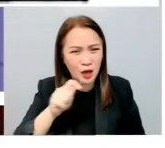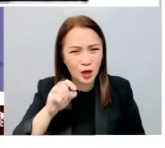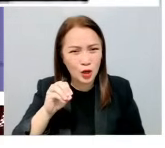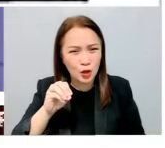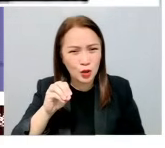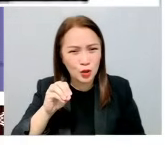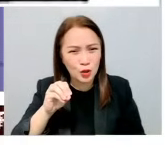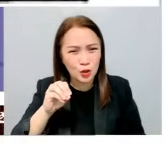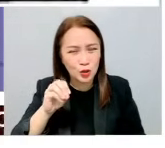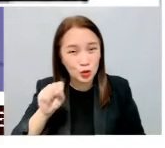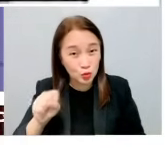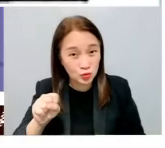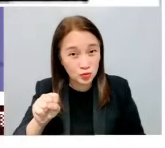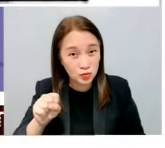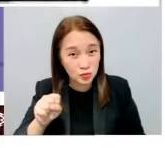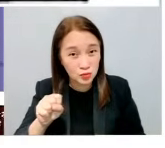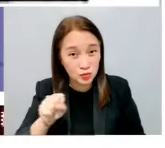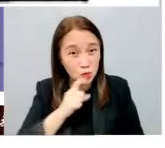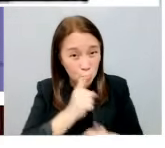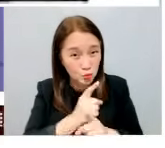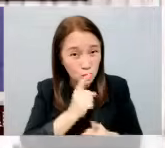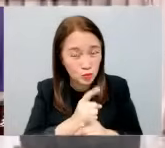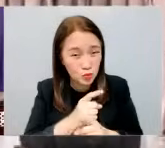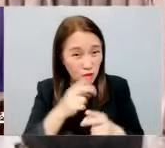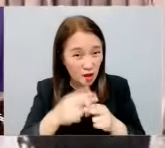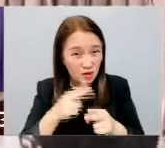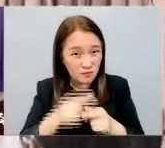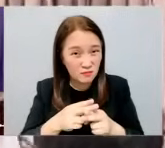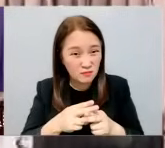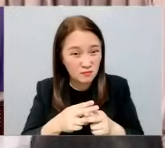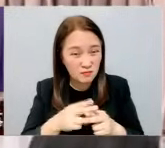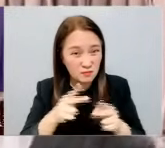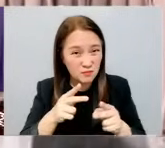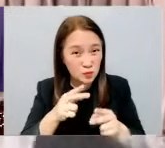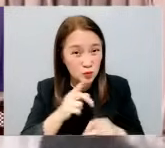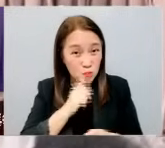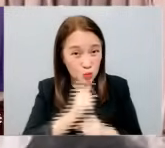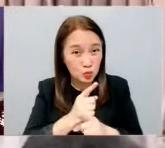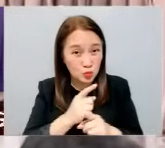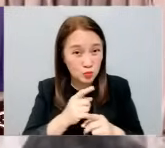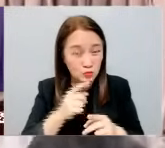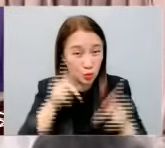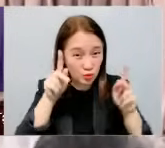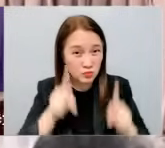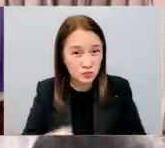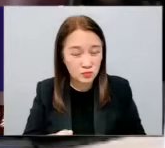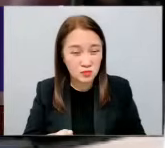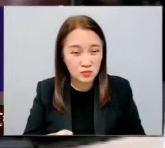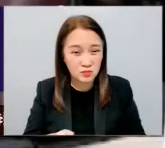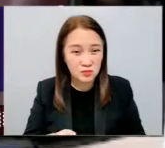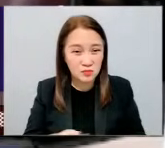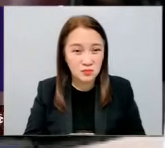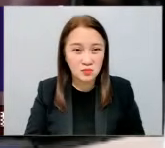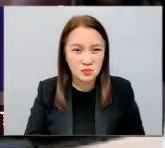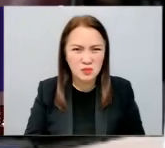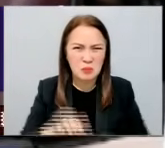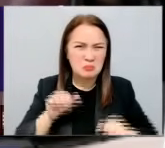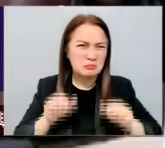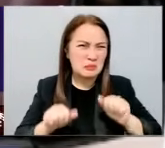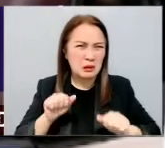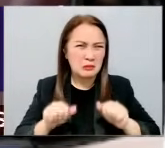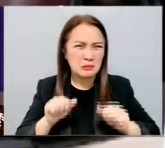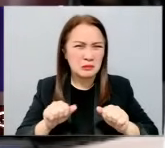satingin mo totoong tao yan It could be a person duda si Congressman sa pangalan na pagsang